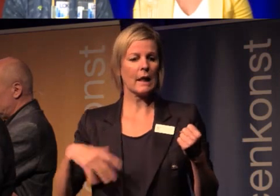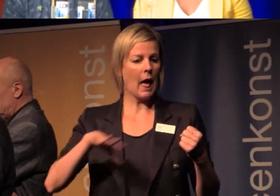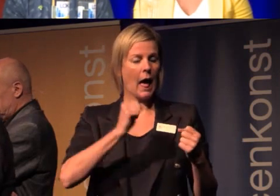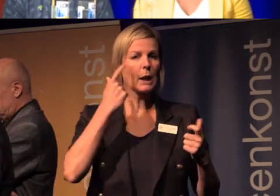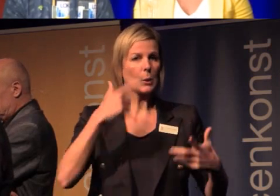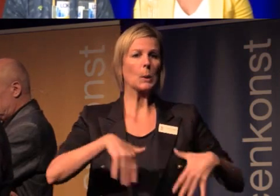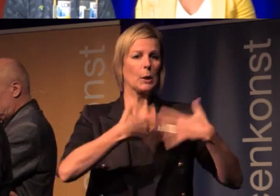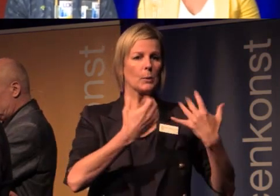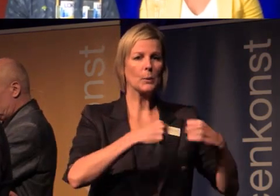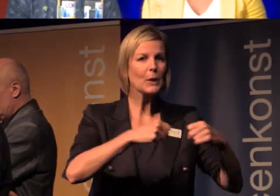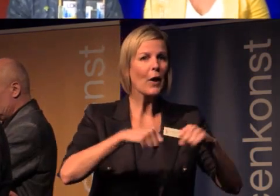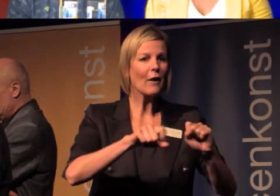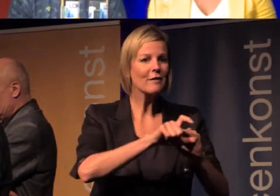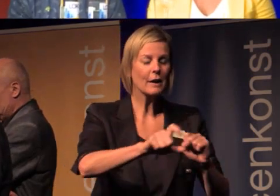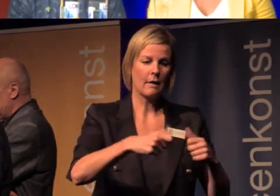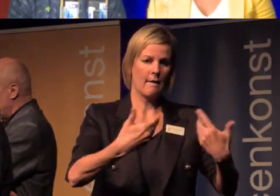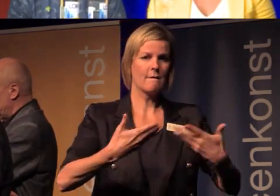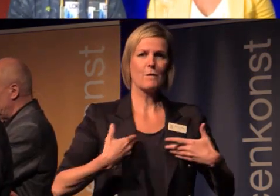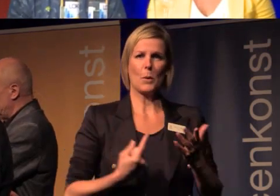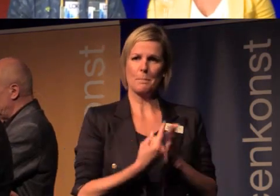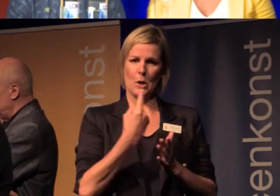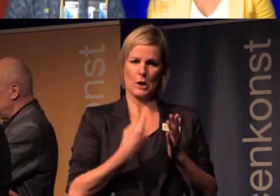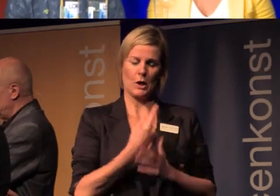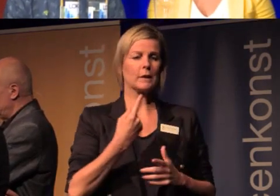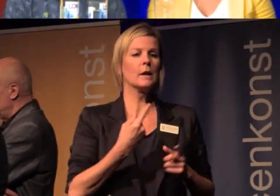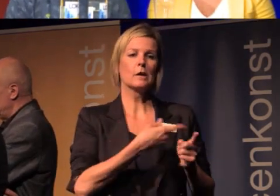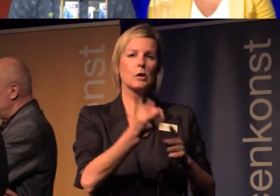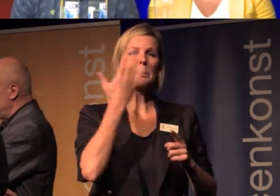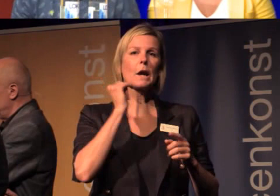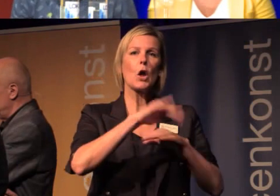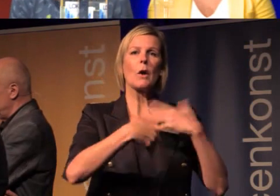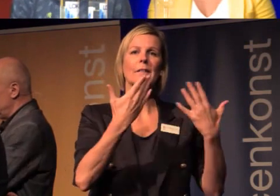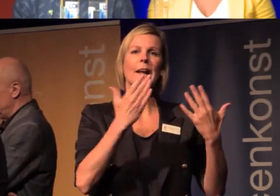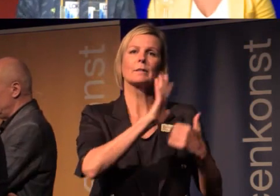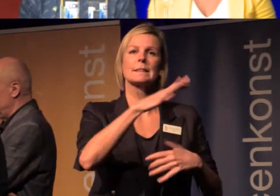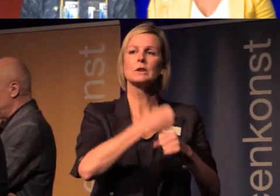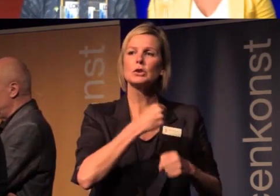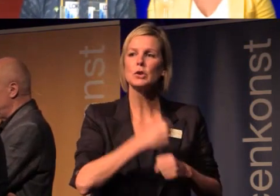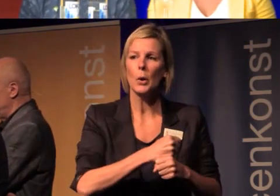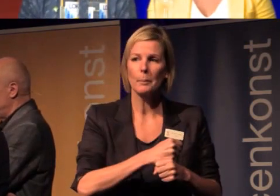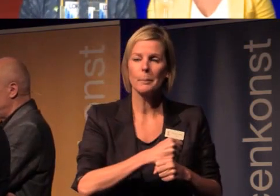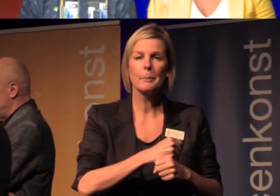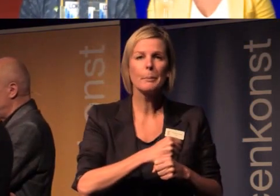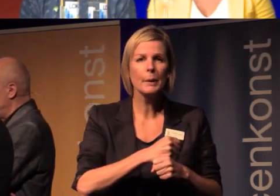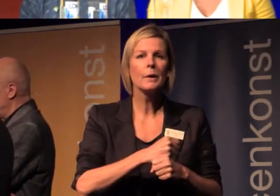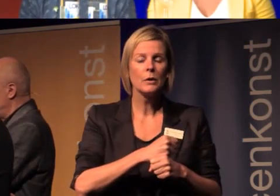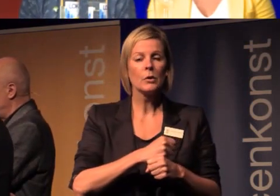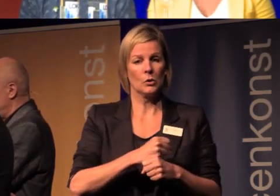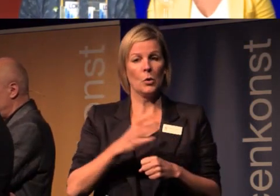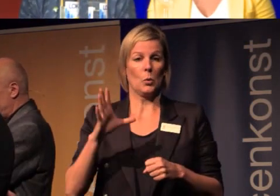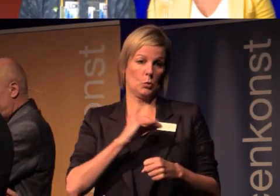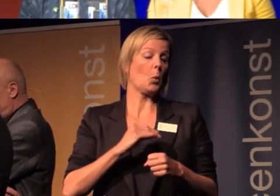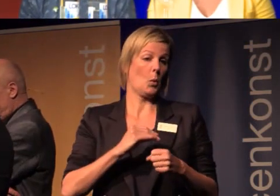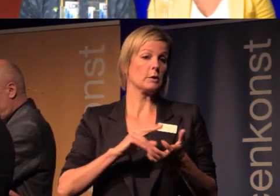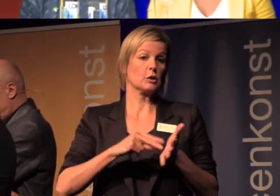kulturutövare kan få möjlighet att också leva på sitt arbete. Och det är klart att då fyller de system som finns en viktig